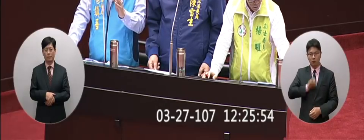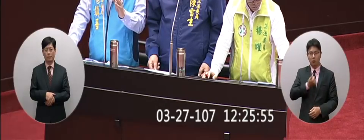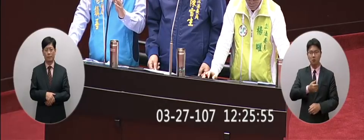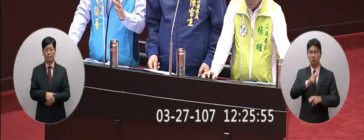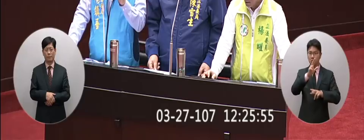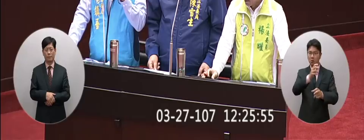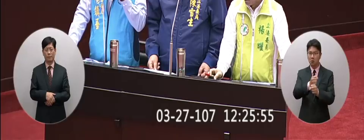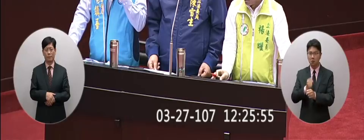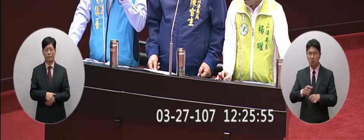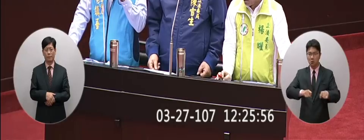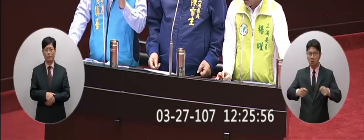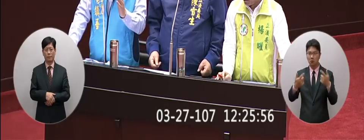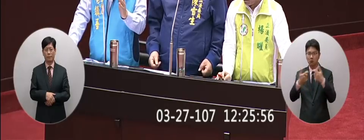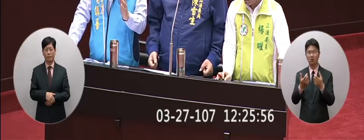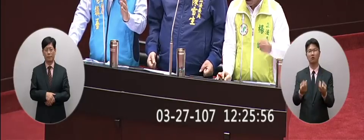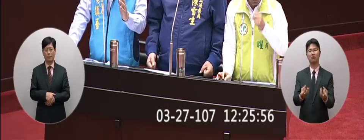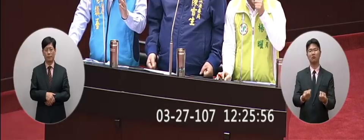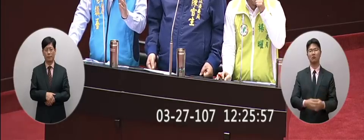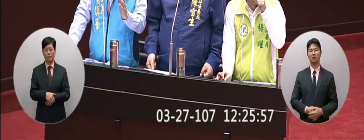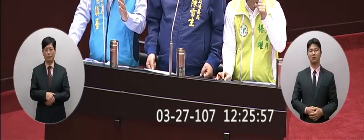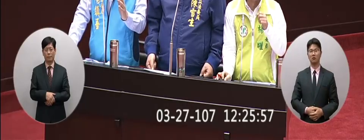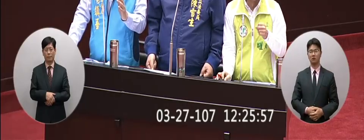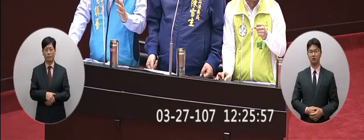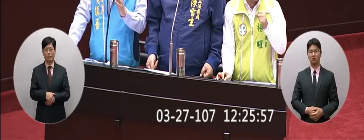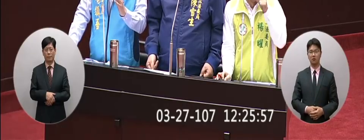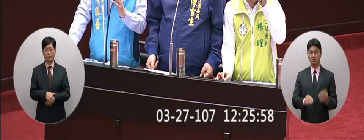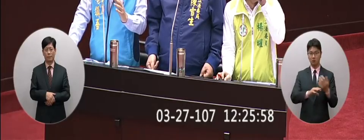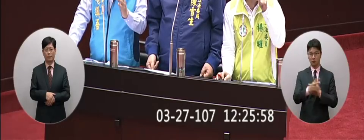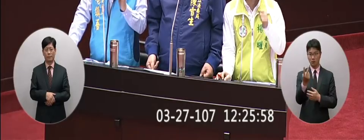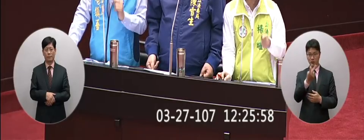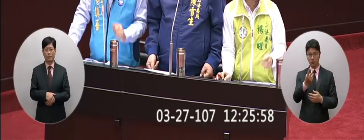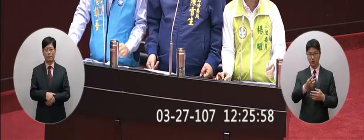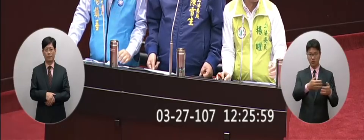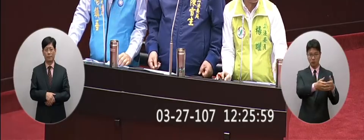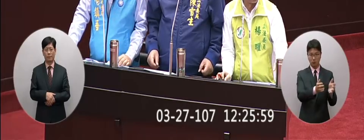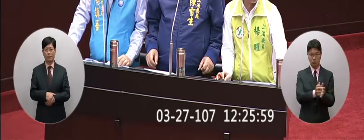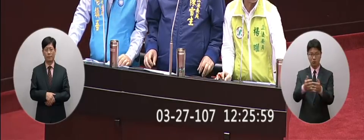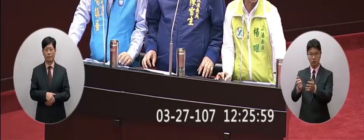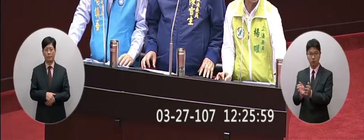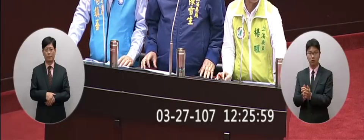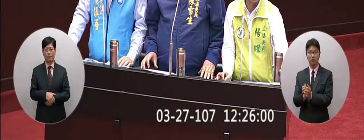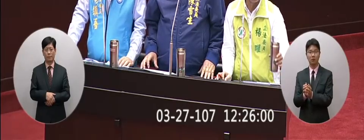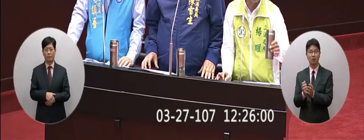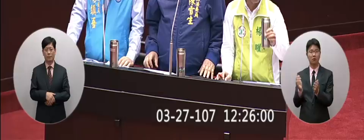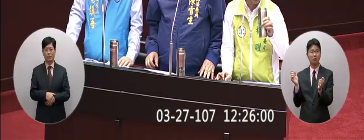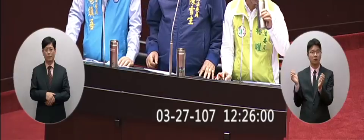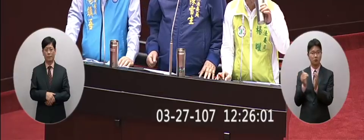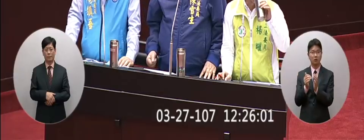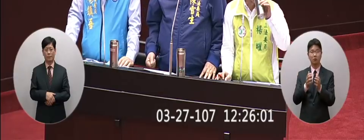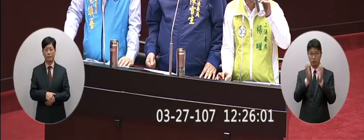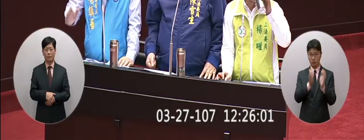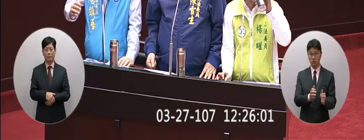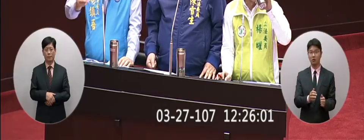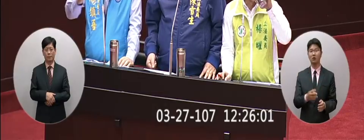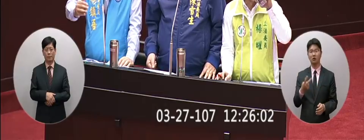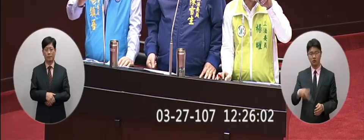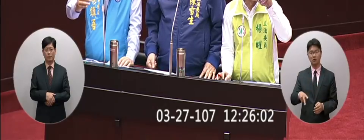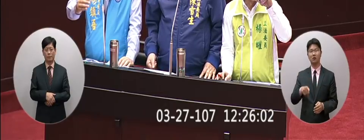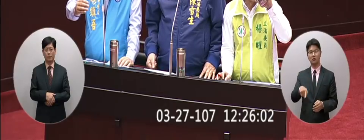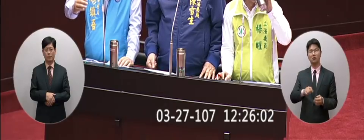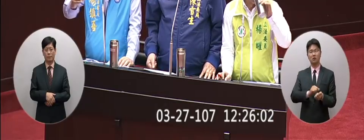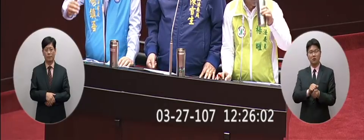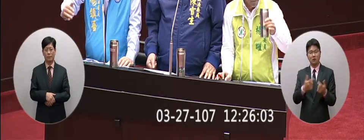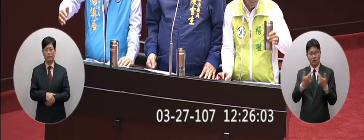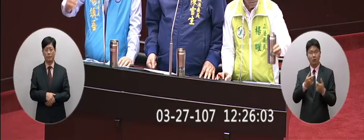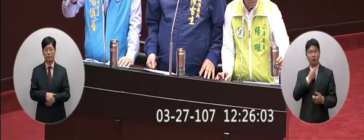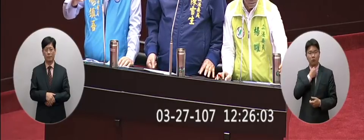做法。哦，那即将挂牌的两个部门，它也需要一个磨合的时间。哦，它也需要一个磨合的时间。但是国土